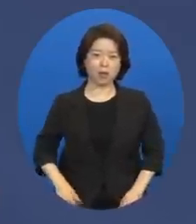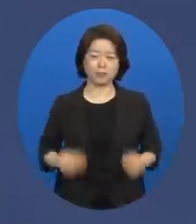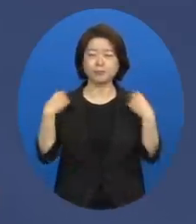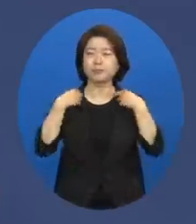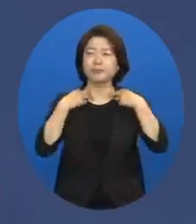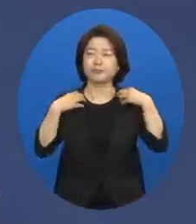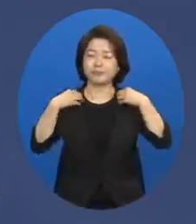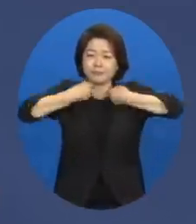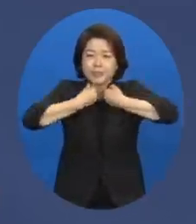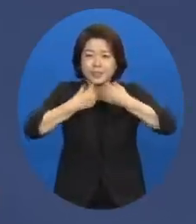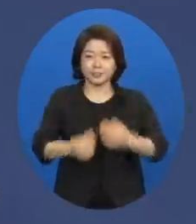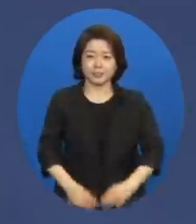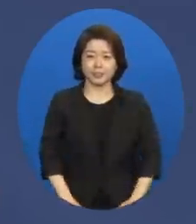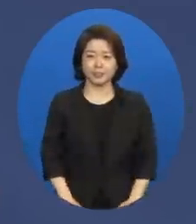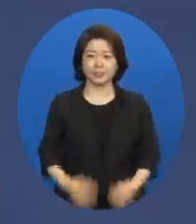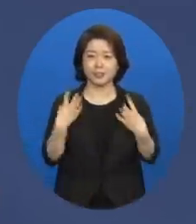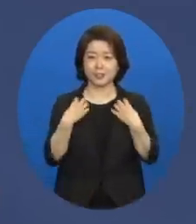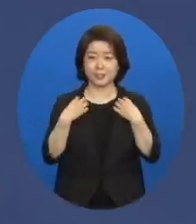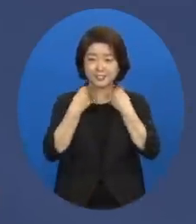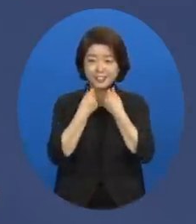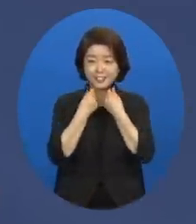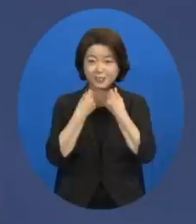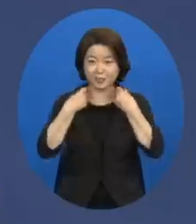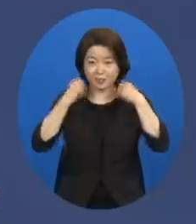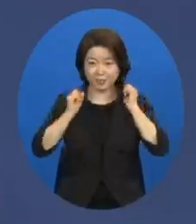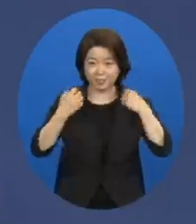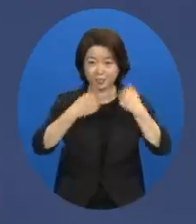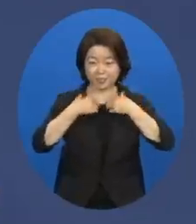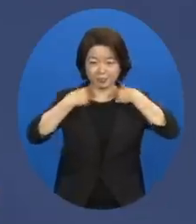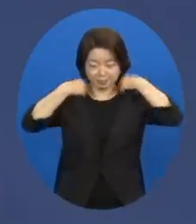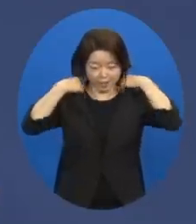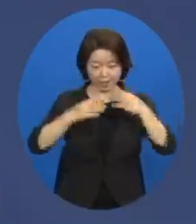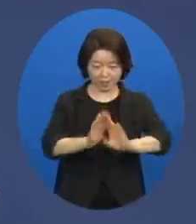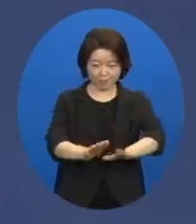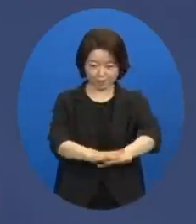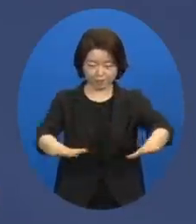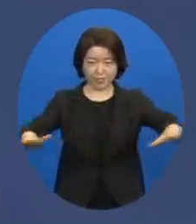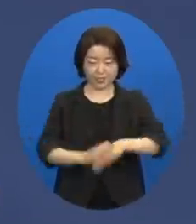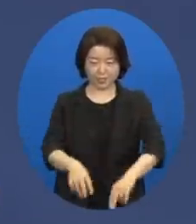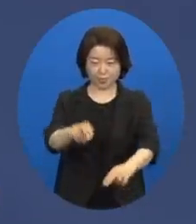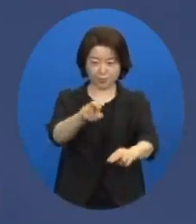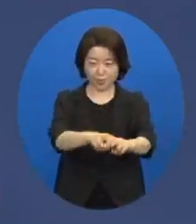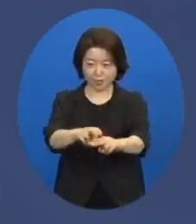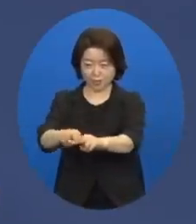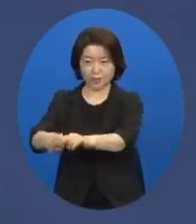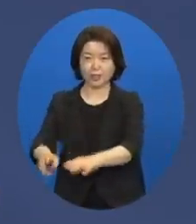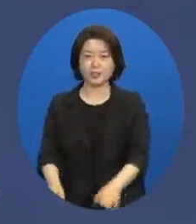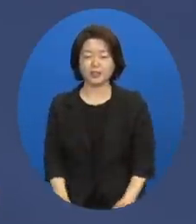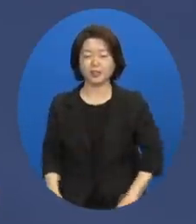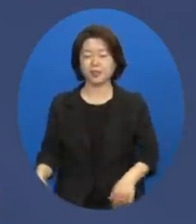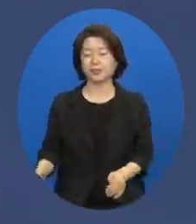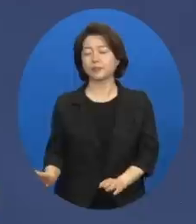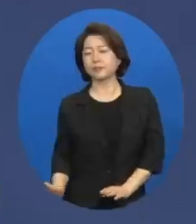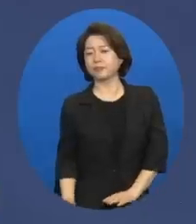세우고 이렇게 딱 세우고 그리고 이 바닥에 그냥 앉았는데 몸을 약간